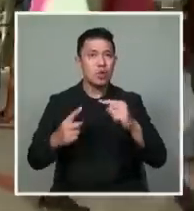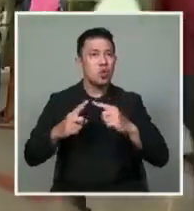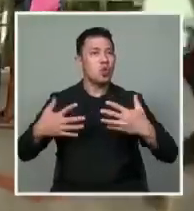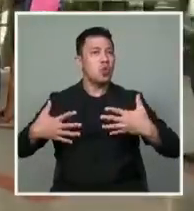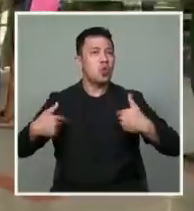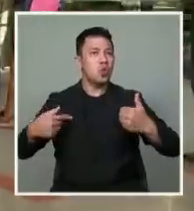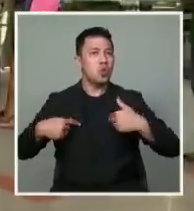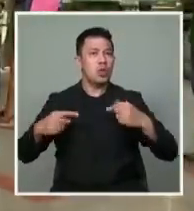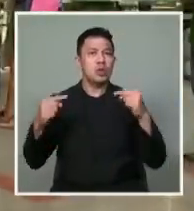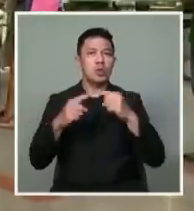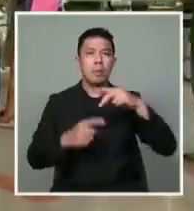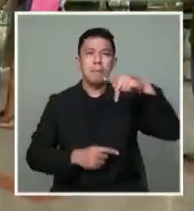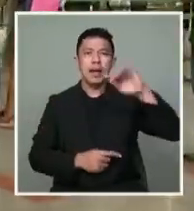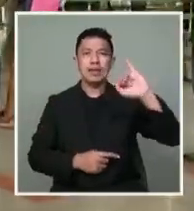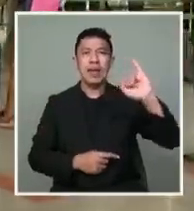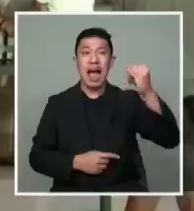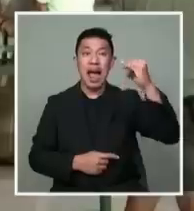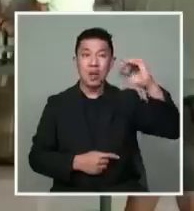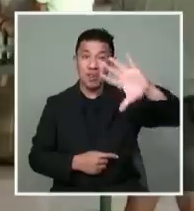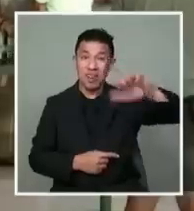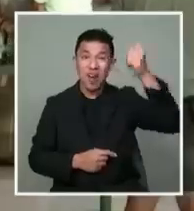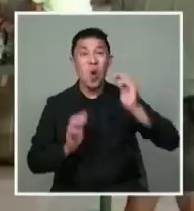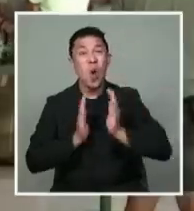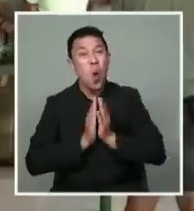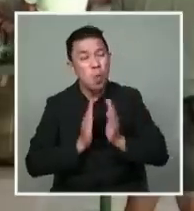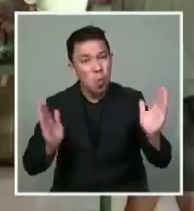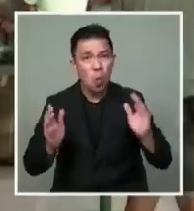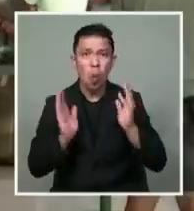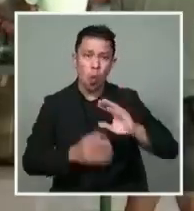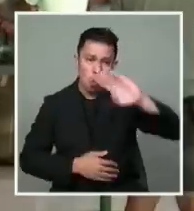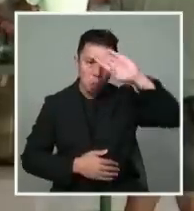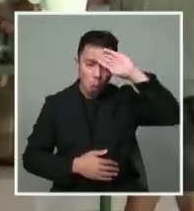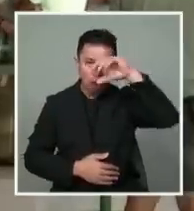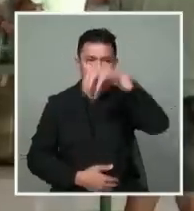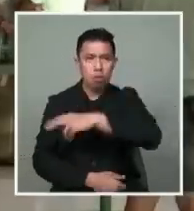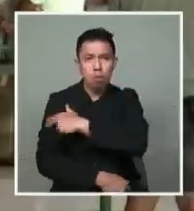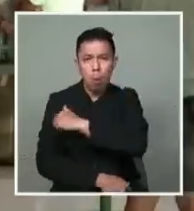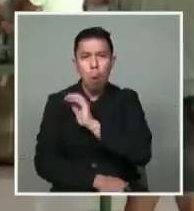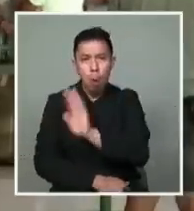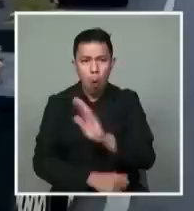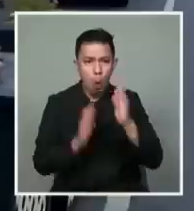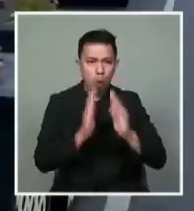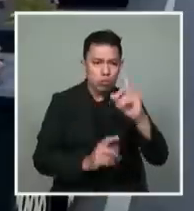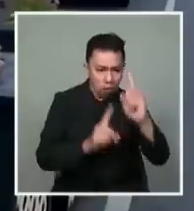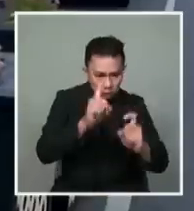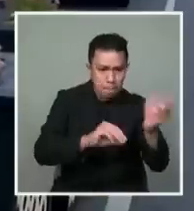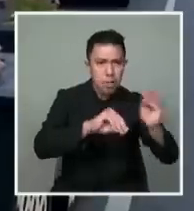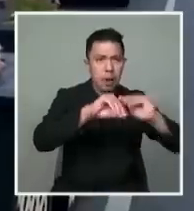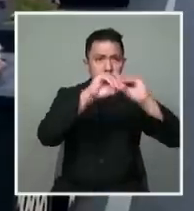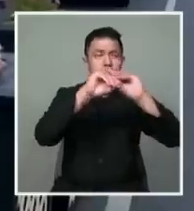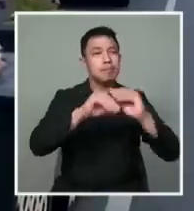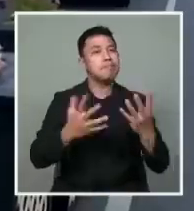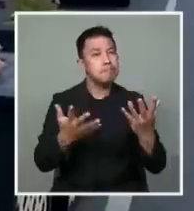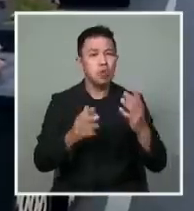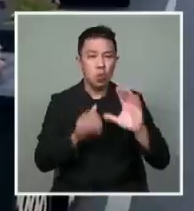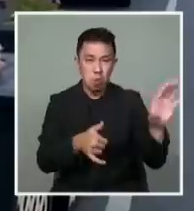ค์ในเทศกาล Thanksgiving แล้วนะคะไม่ว่าจะเป็นในแง่ของจำนวนผู้ป่วยในโรงพยาบาลที่เพิ่มมากขึ้นยอดผู้เสียชีวิตที่เพิ่มมากขึ้นจำนว